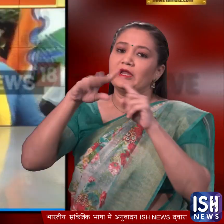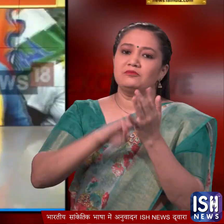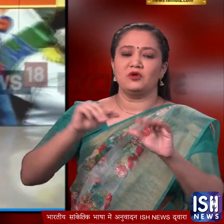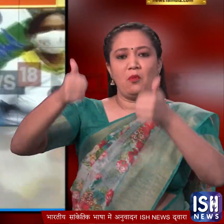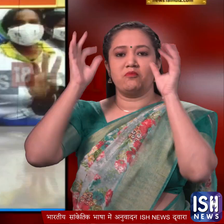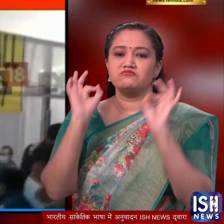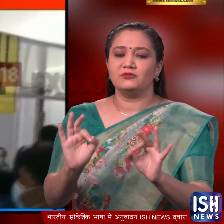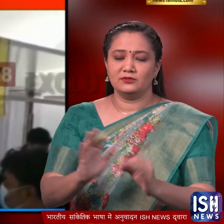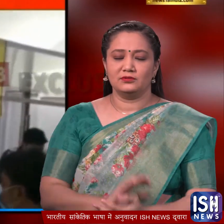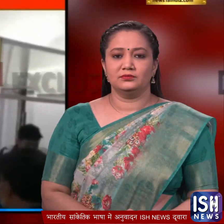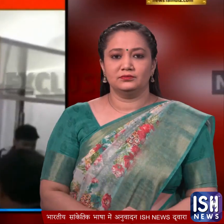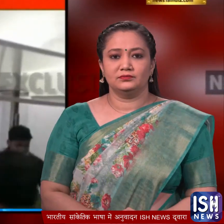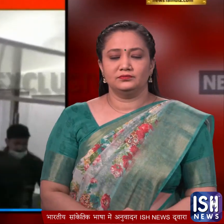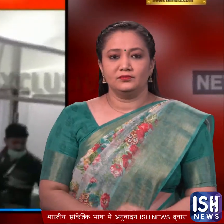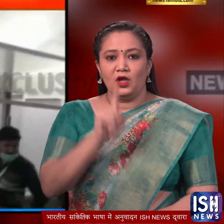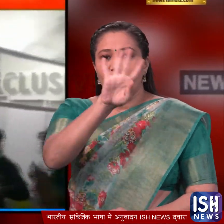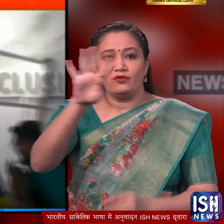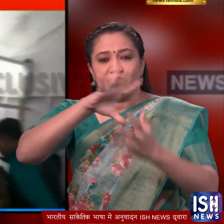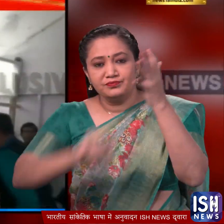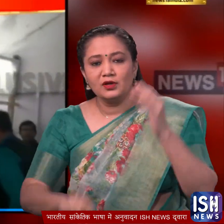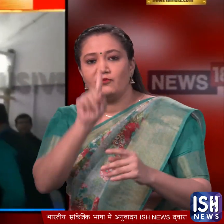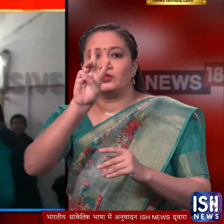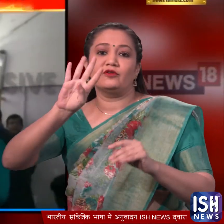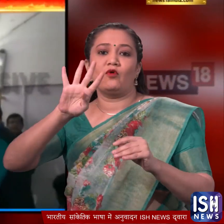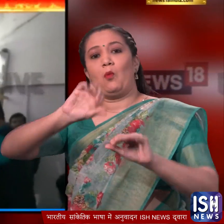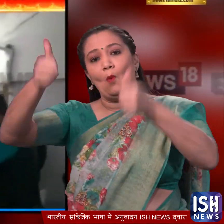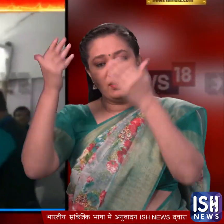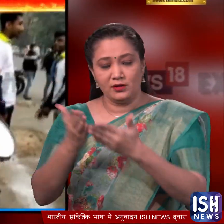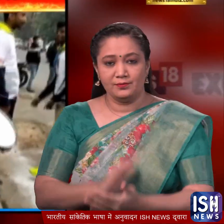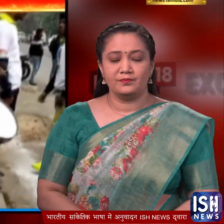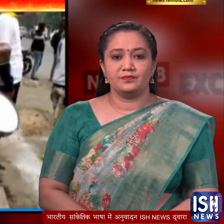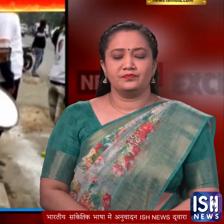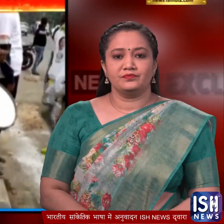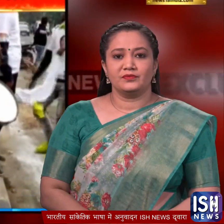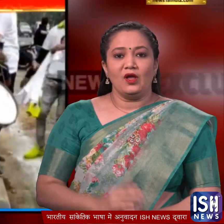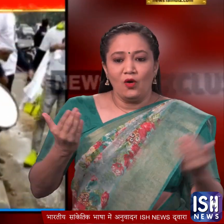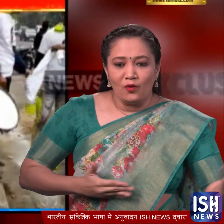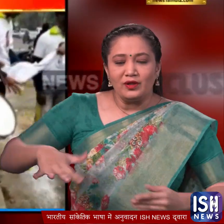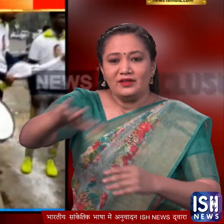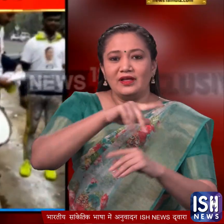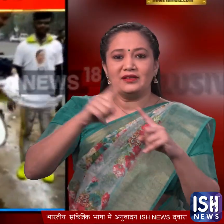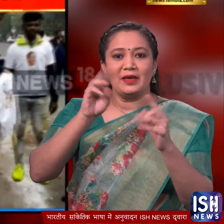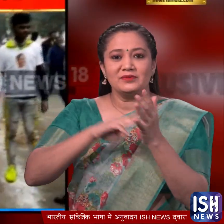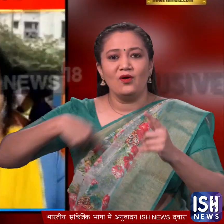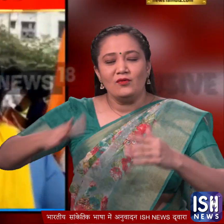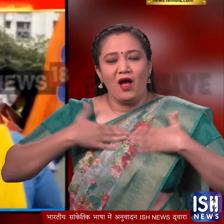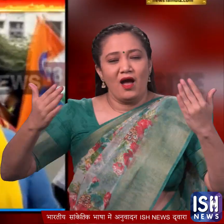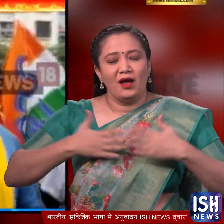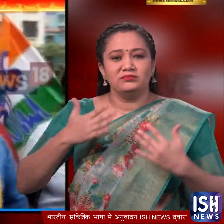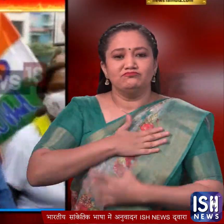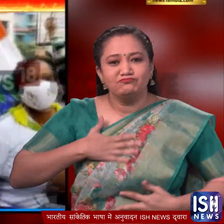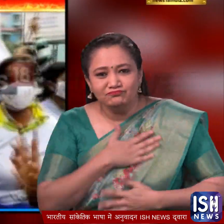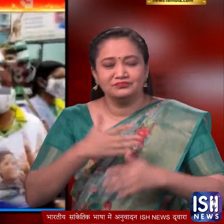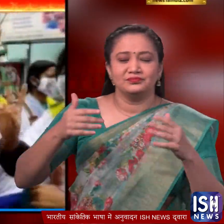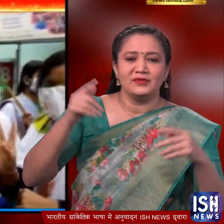बेहतरीन प्रदर्शन किया और 144 में 134 सीटें जीत ली। नतीजा आते ही कोलकाता में टीएमसी का जश्न शुरू हो